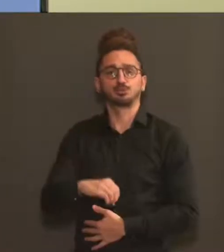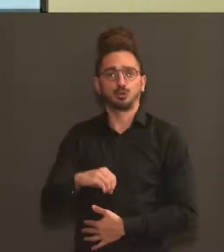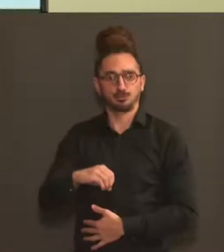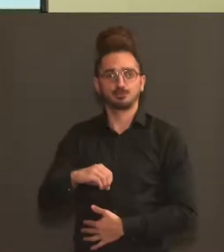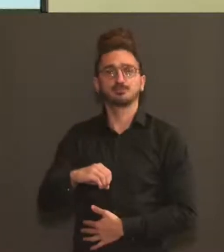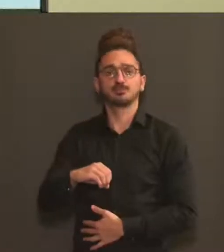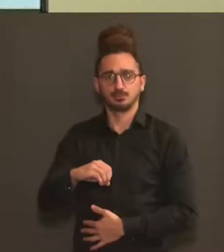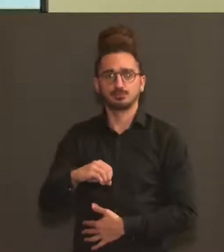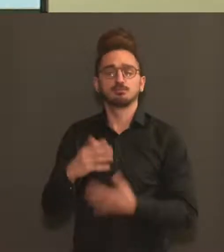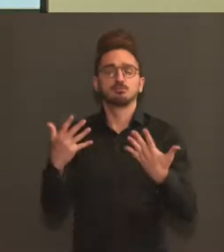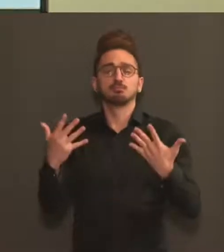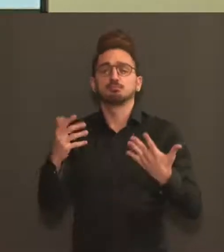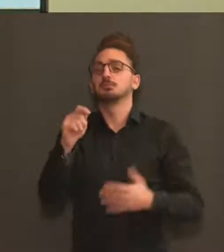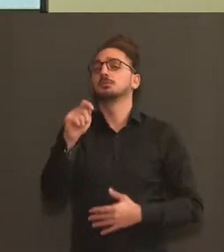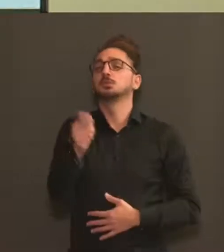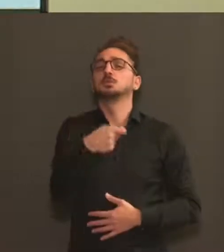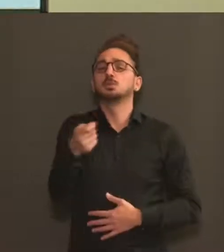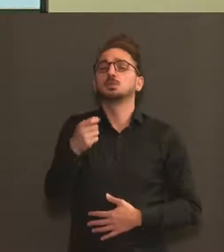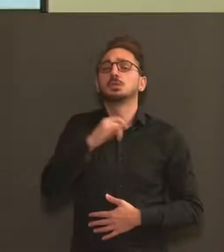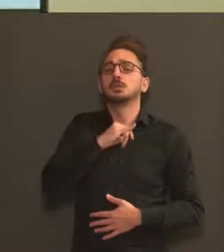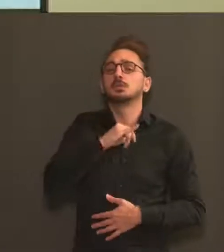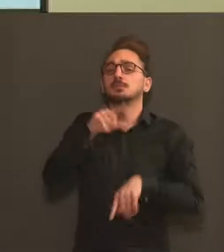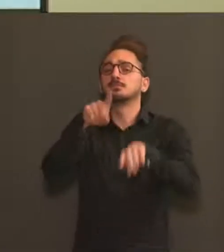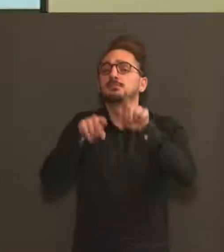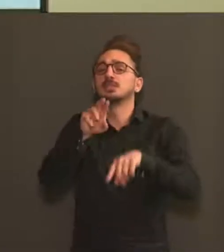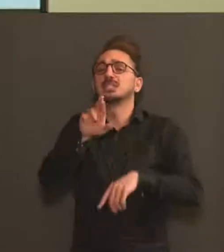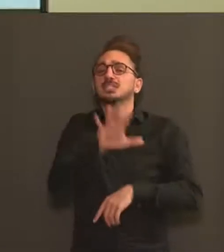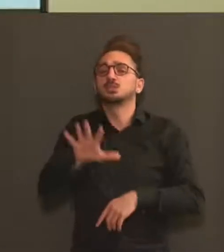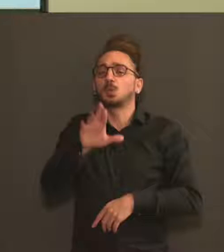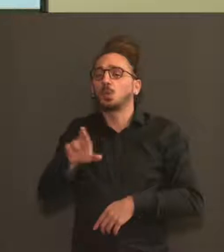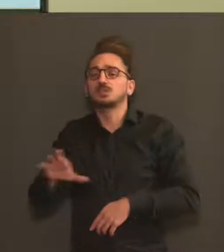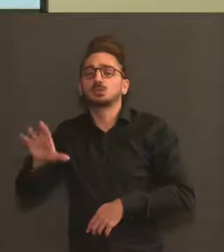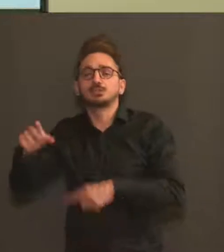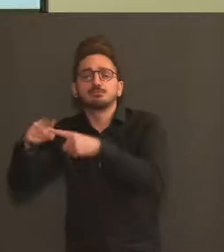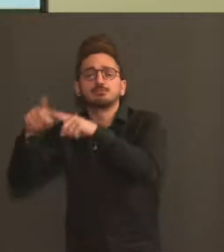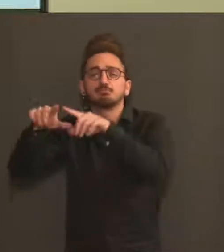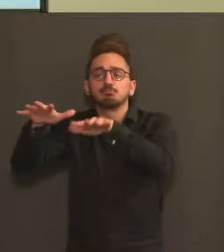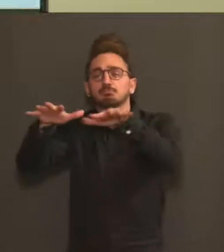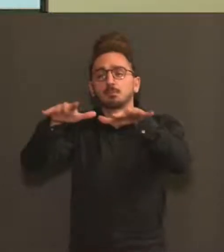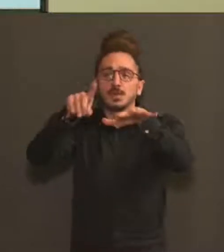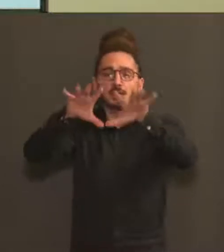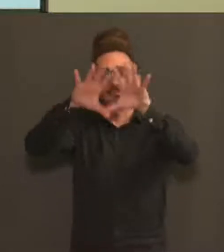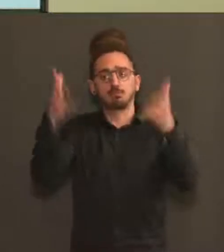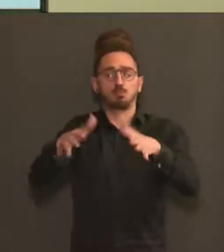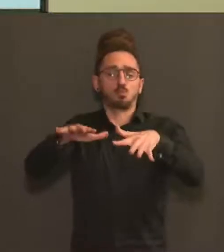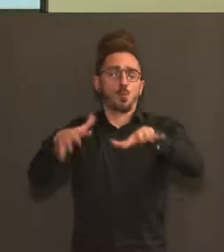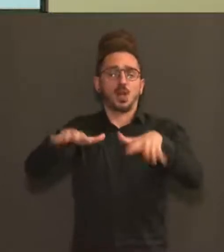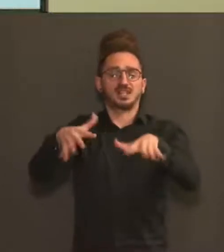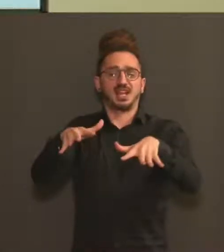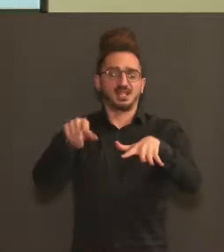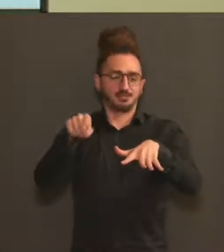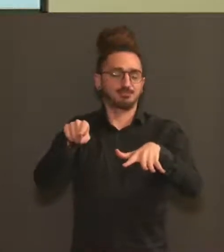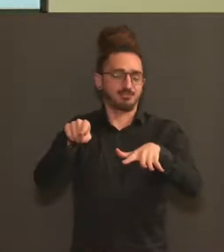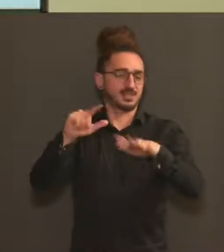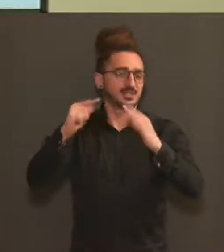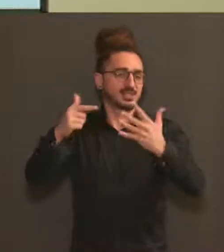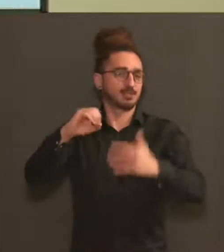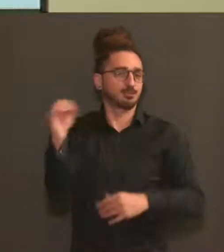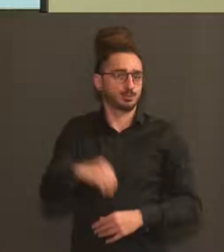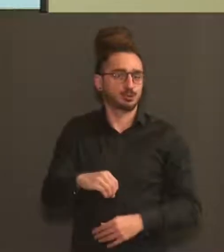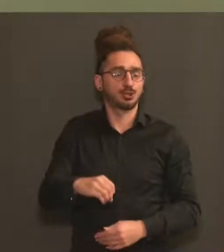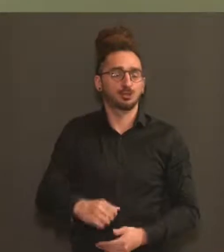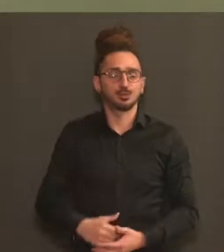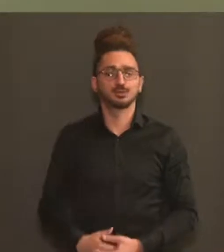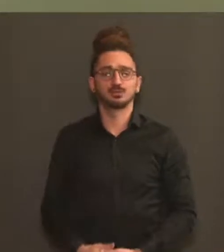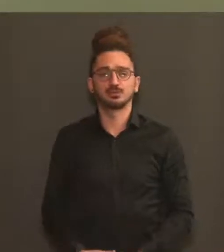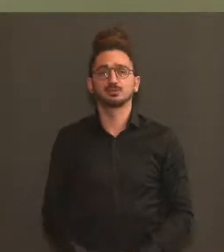d'occupation. Sur le graphique que vous voyez ici, je pense qu'il y a des données extrêmement intéressantes qu'on va commenter dans quelques instants.